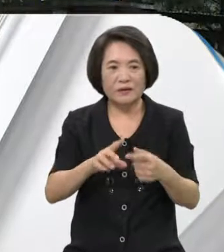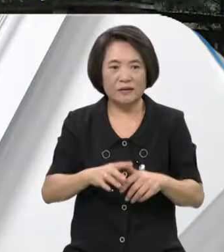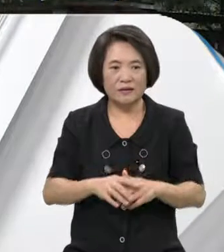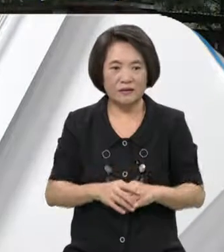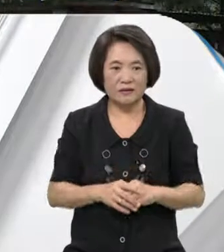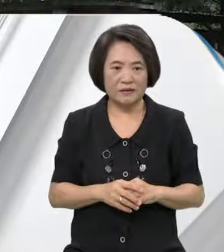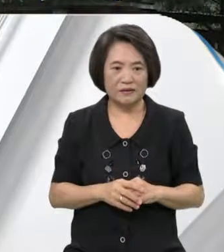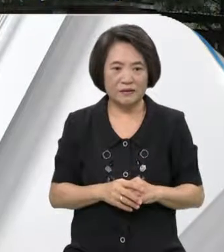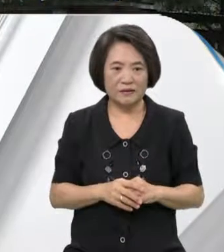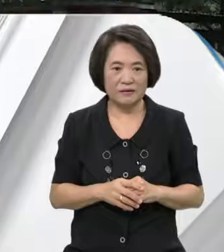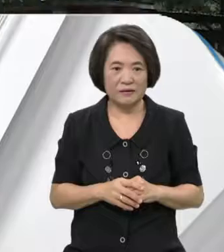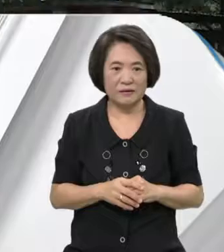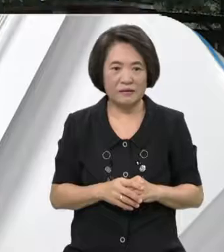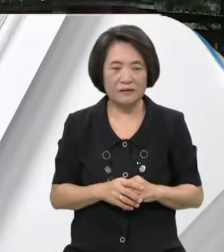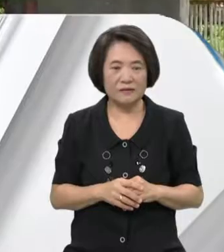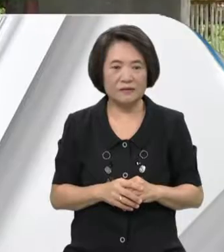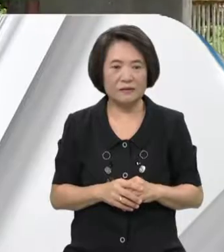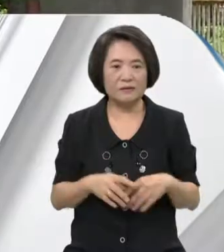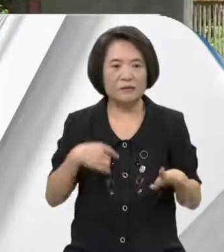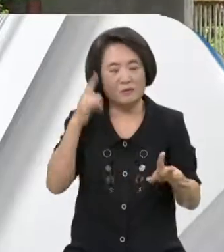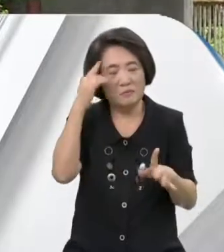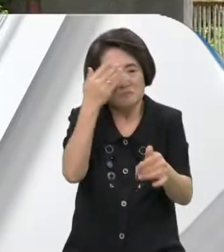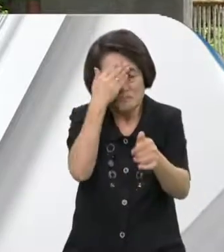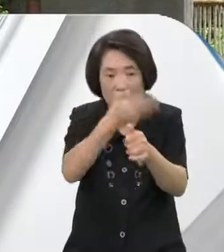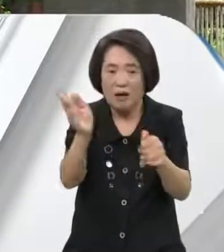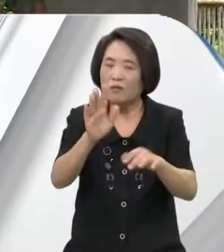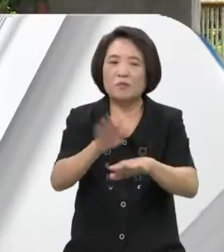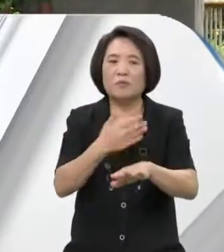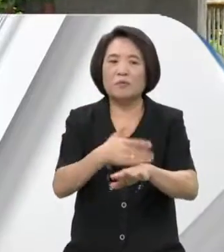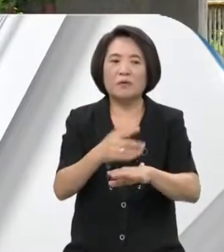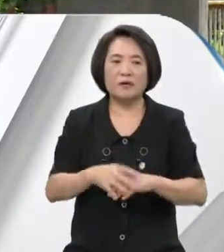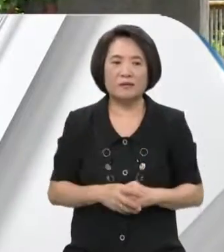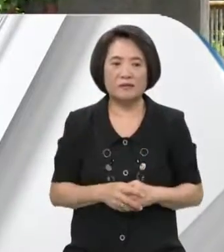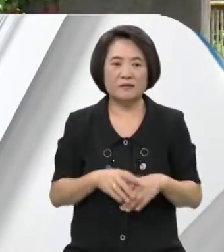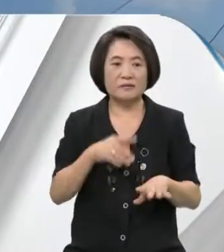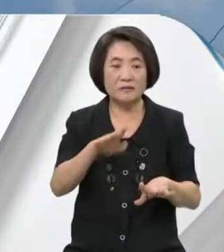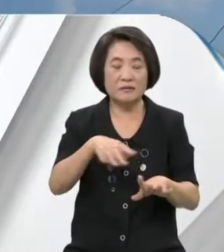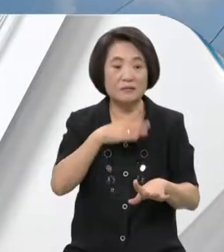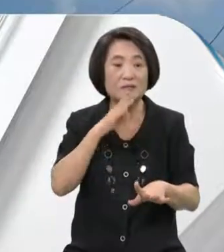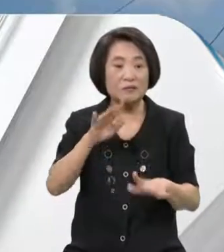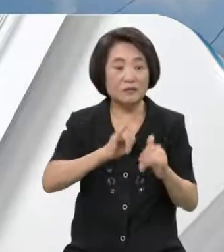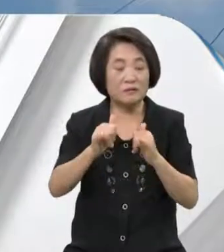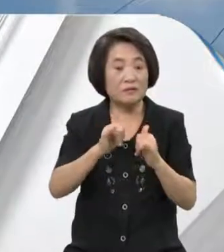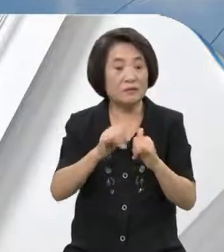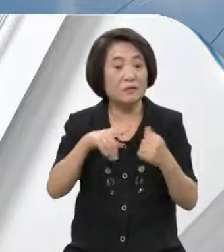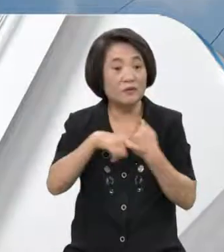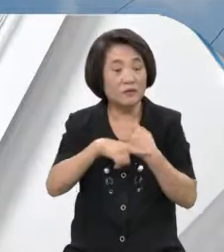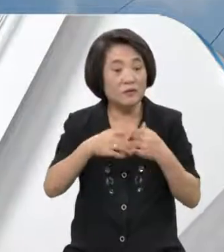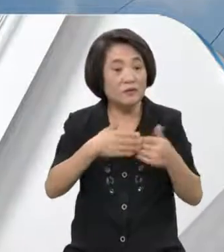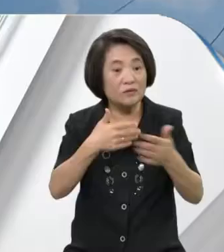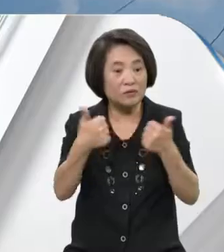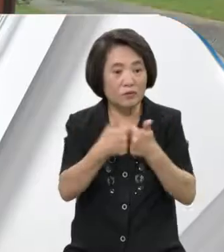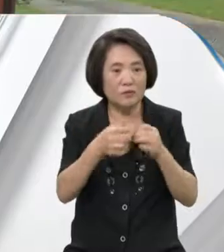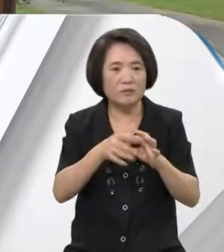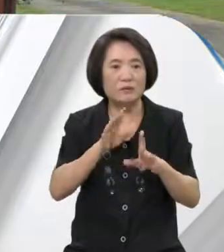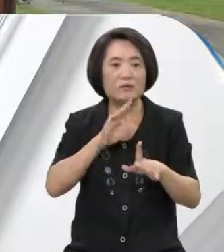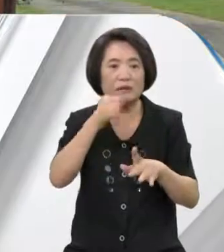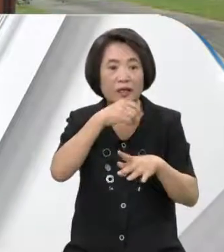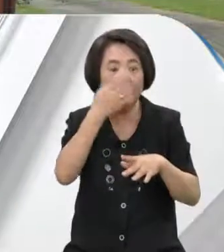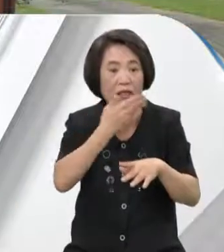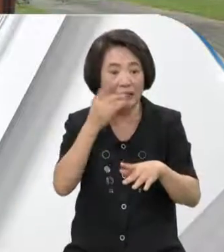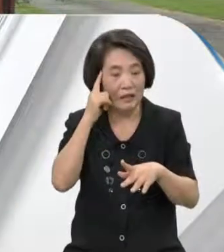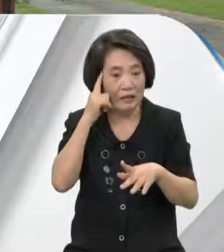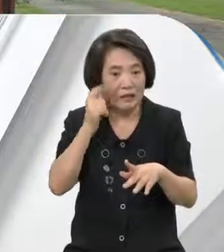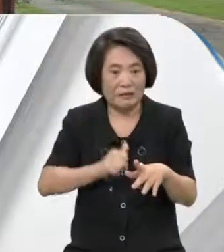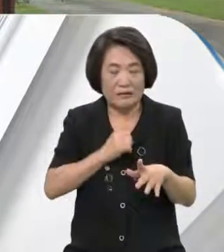去说妨碍到猪的健康啊。 环保同通报不力度过重要，通报人员工推动某支行环保计划，许